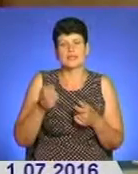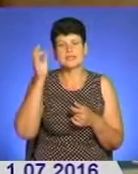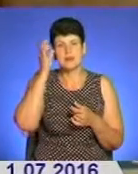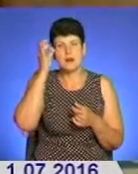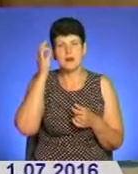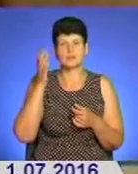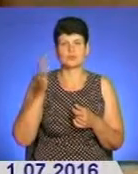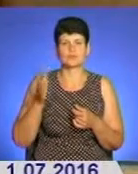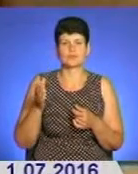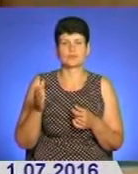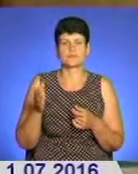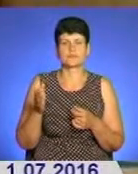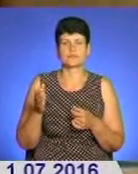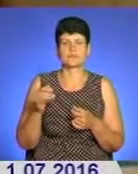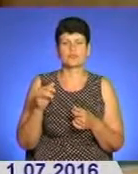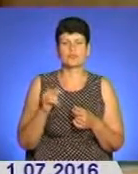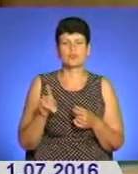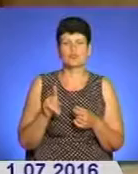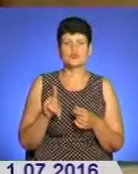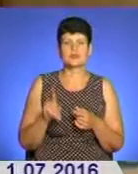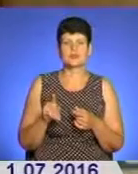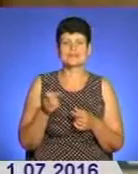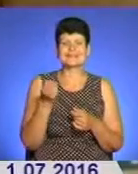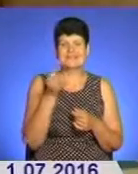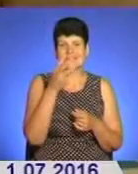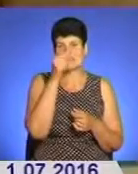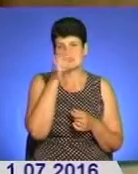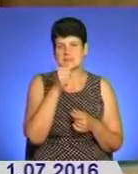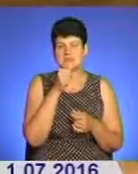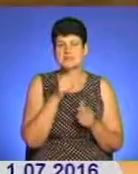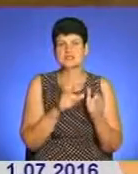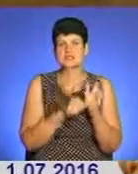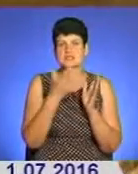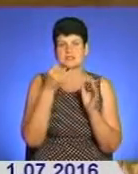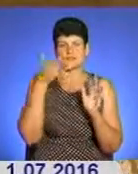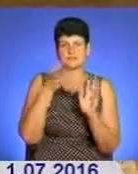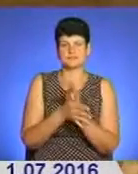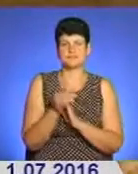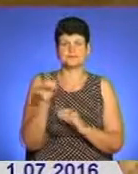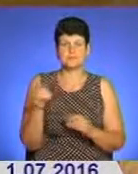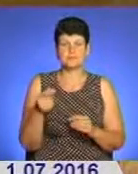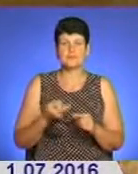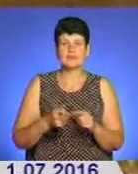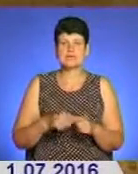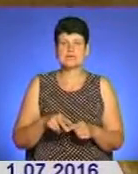Що... Тому що не зря тих 13 місяців, 6 днів потрачено. Ця нагорода для мене